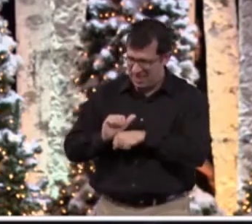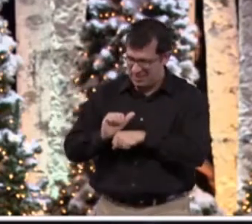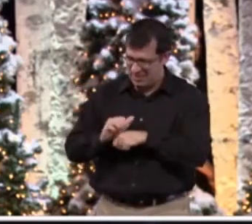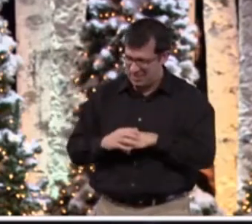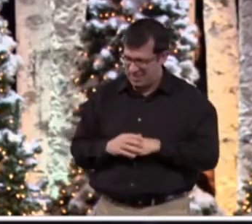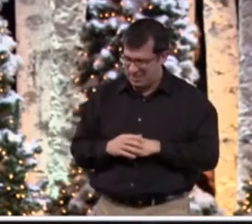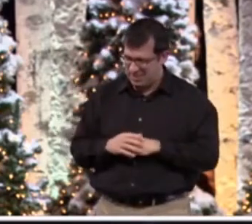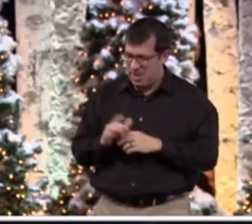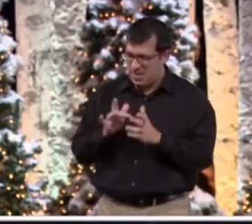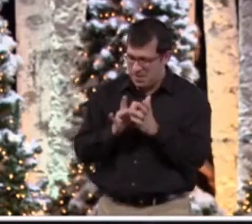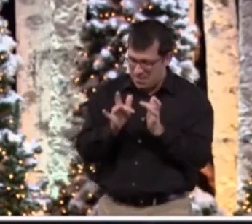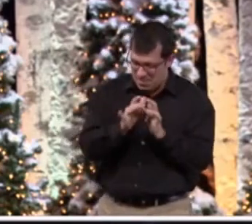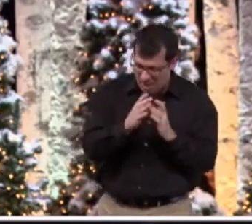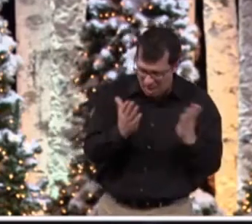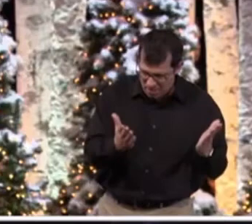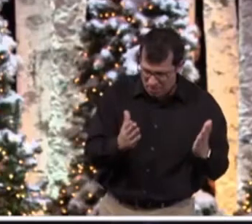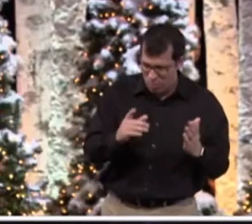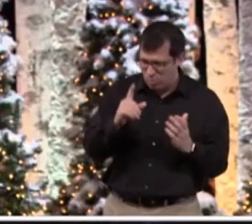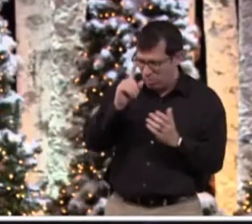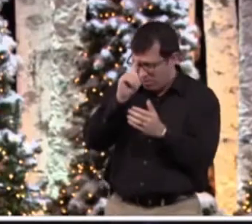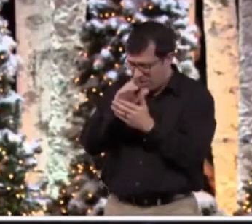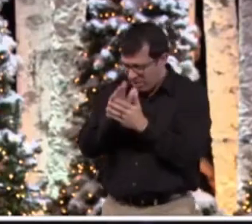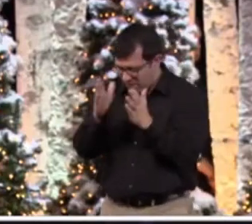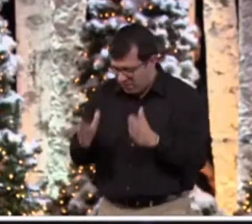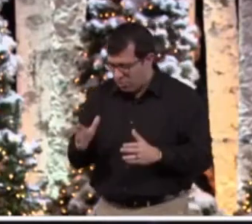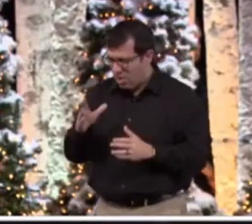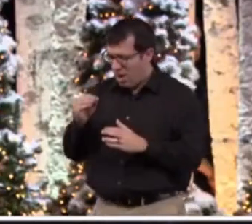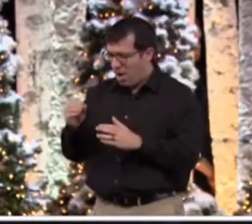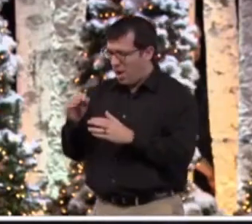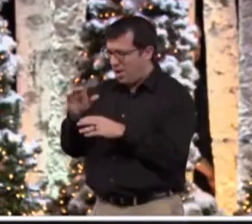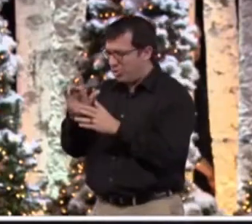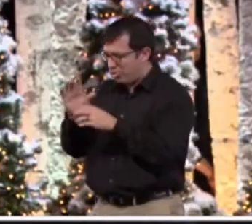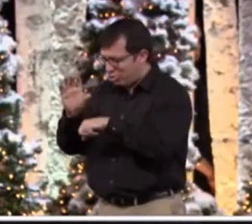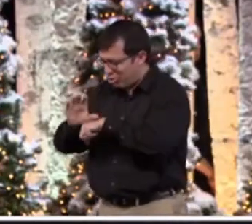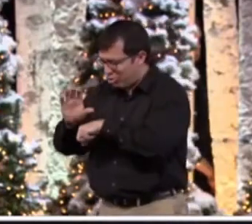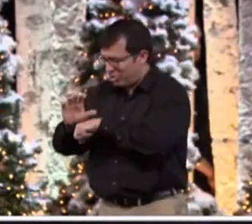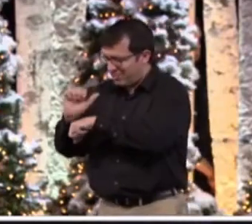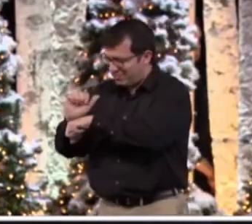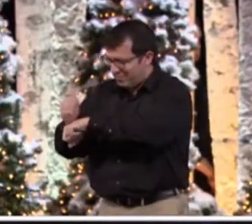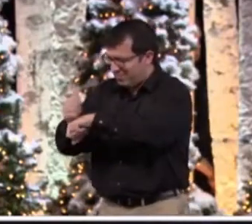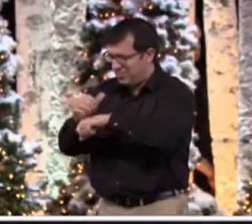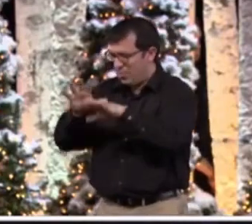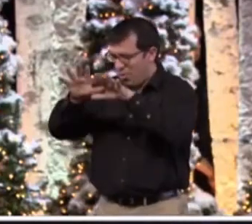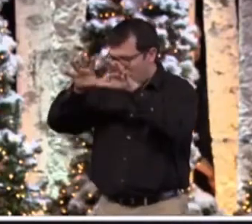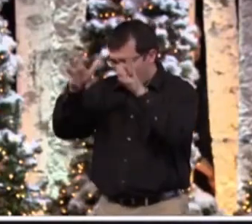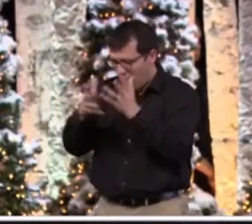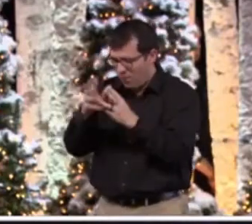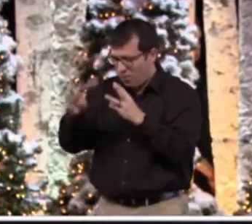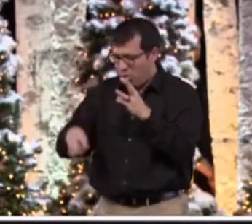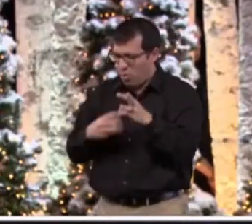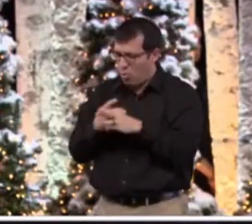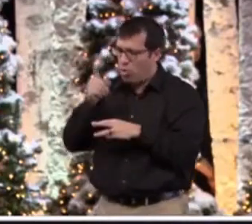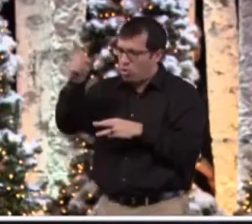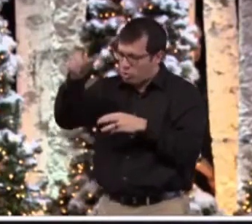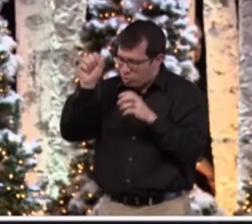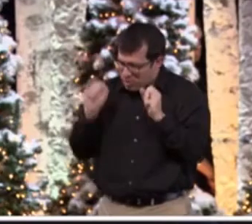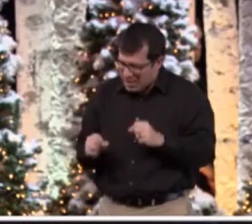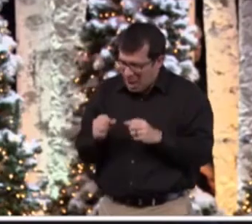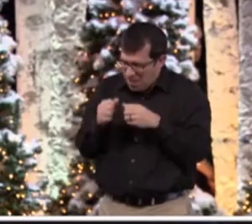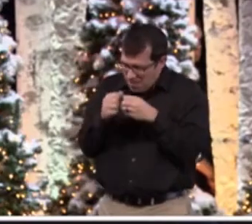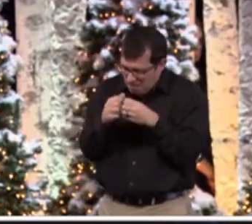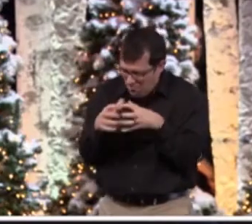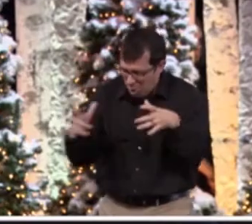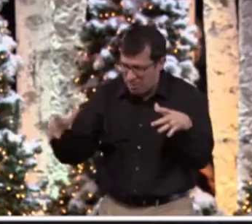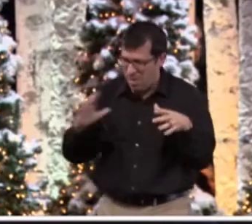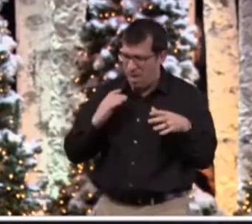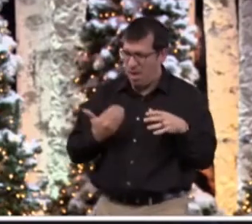बढाउन हामीलाई प्रयोग गर्न सहायता गर्नुहोस् भनेर प्रार्थना गर्छौँ। हाम्रो संख्या बढाउनुहोस्।